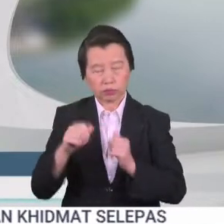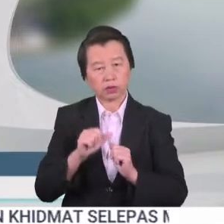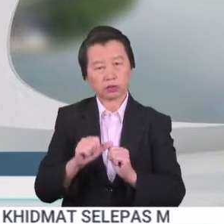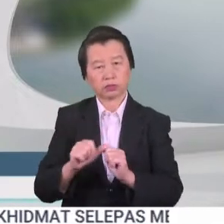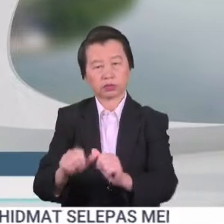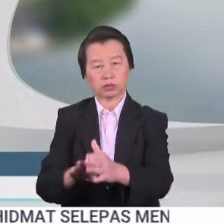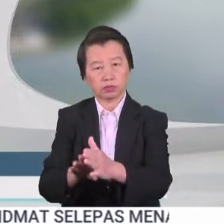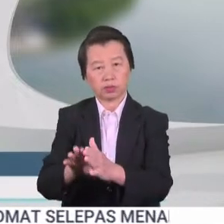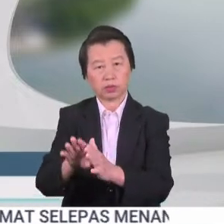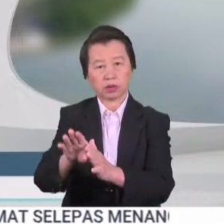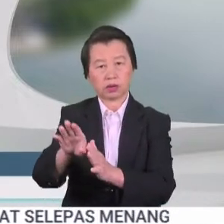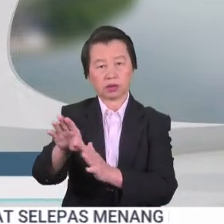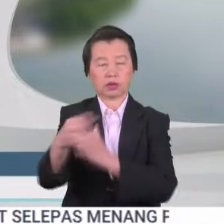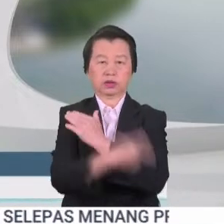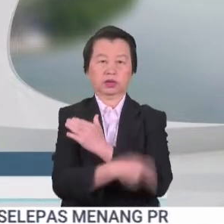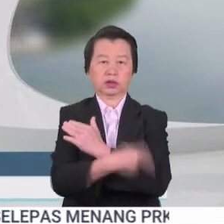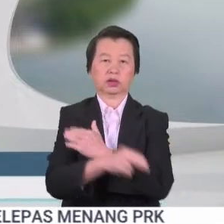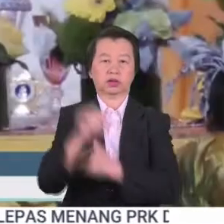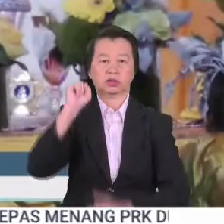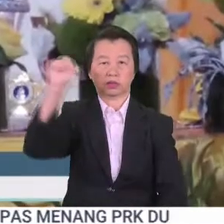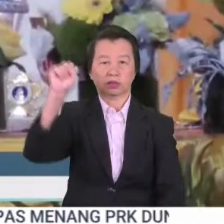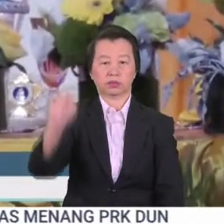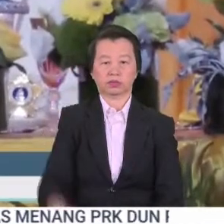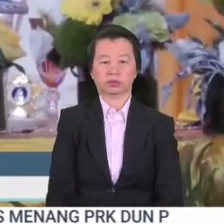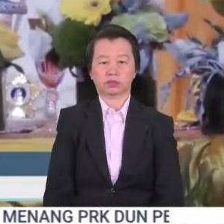terus membangunkan negeri